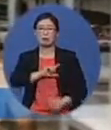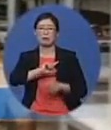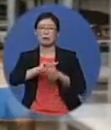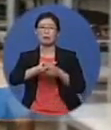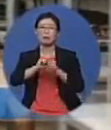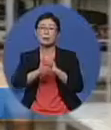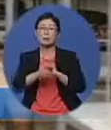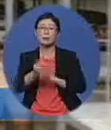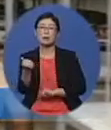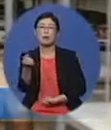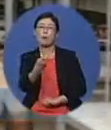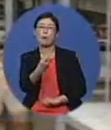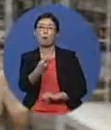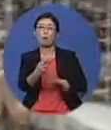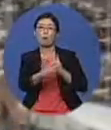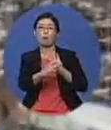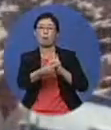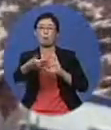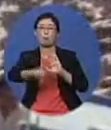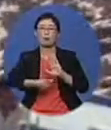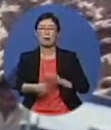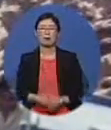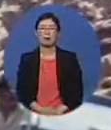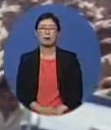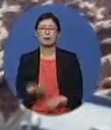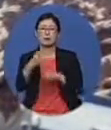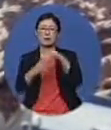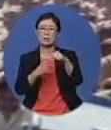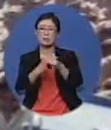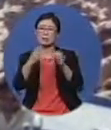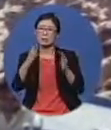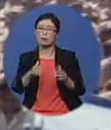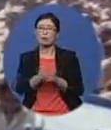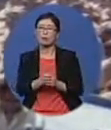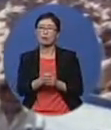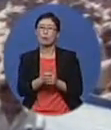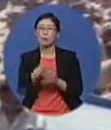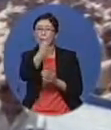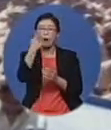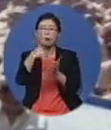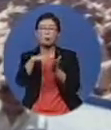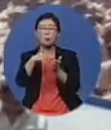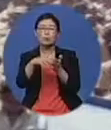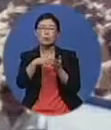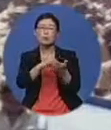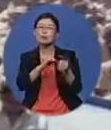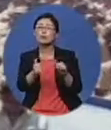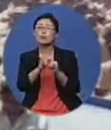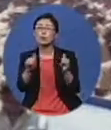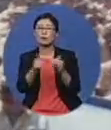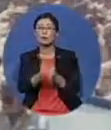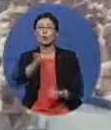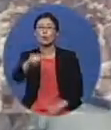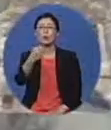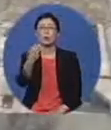일련 번호가 매겨졌습니다. 12년간 확인된 공식 사망자 수만 최소